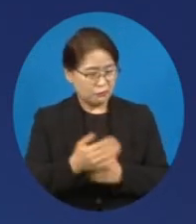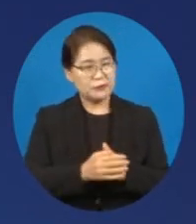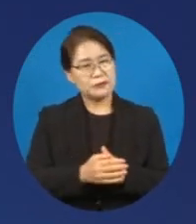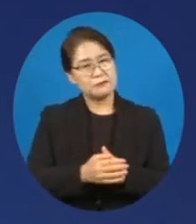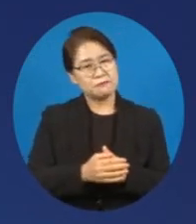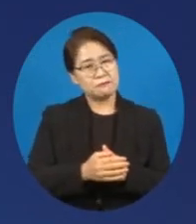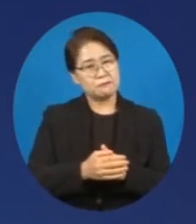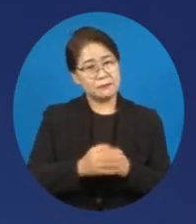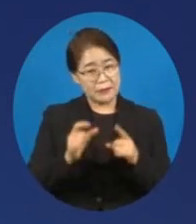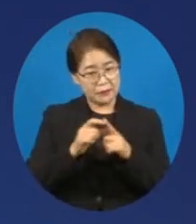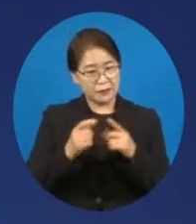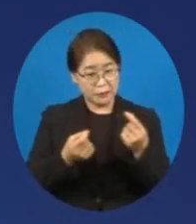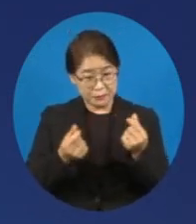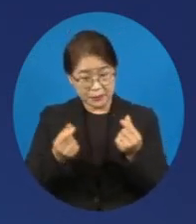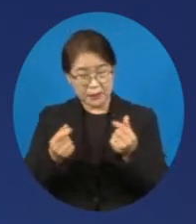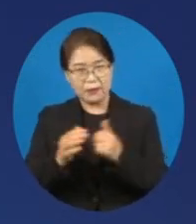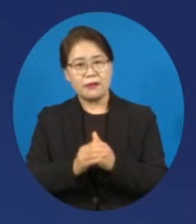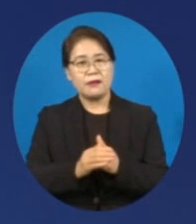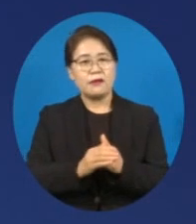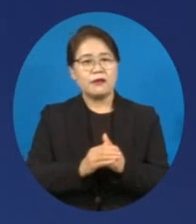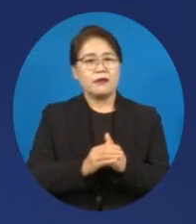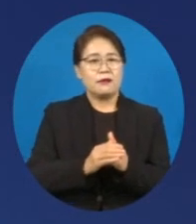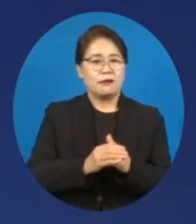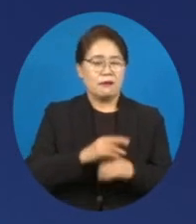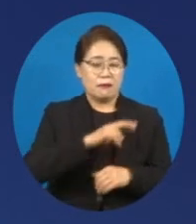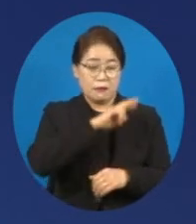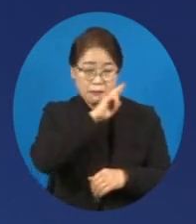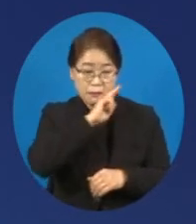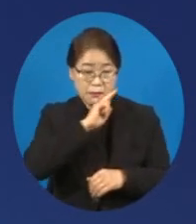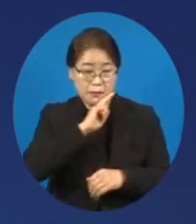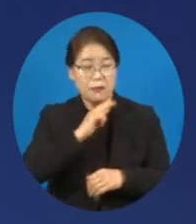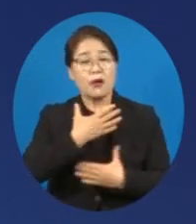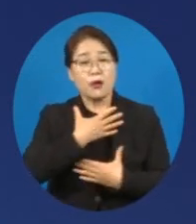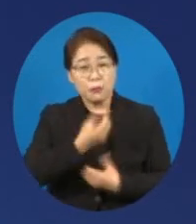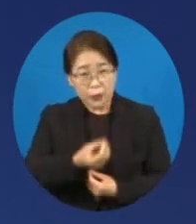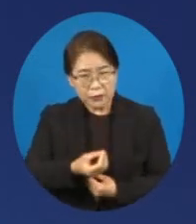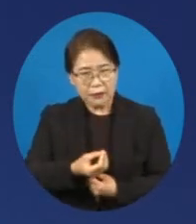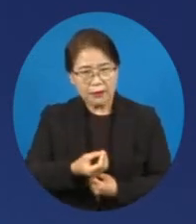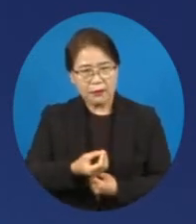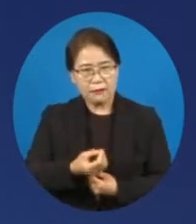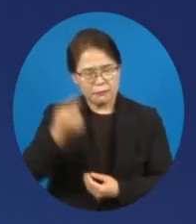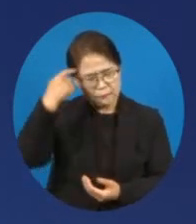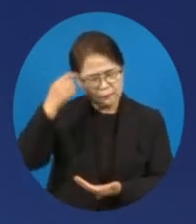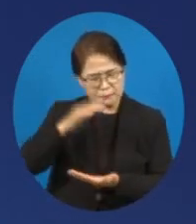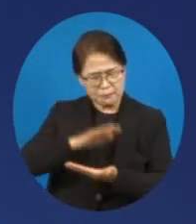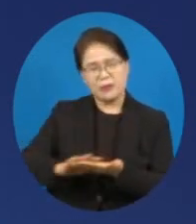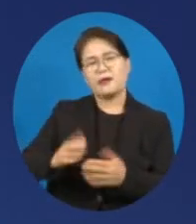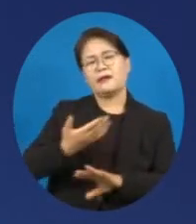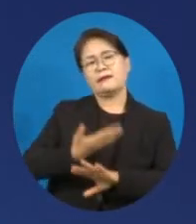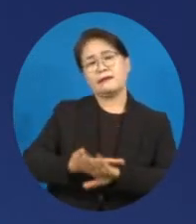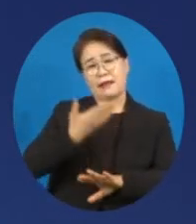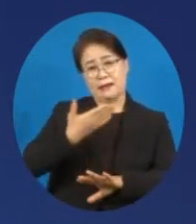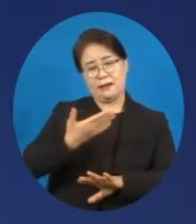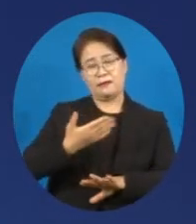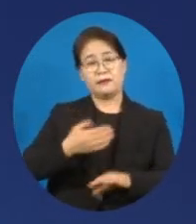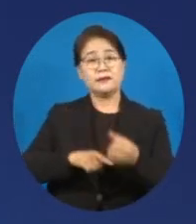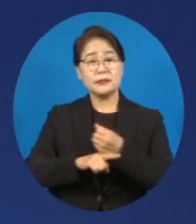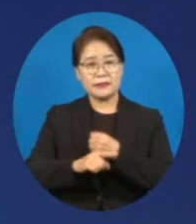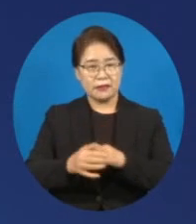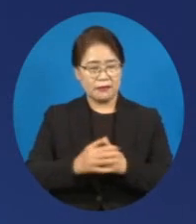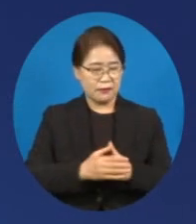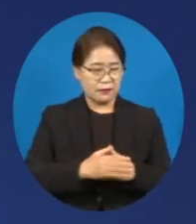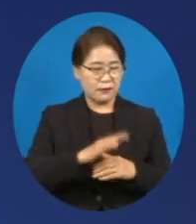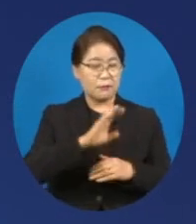비슷하지만 편안과 평안은 전혀 다른 의미죠 그 의미가 다릅니다